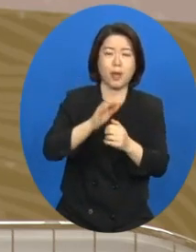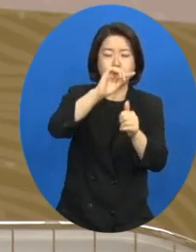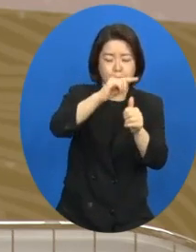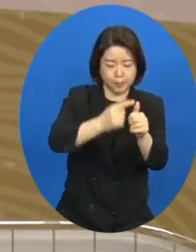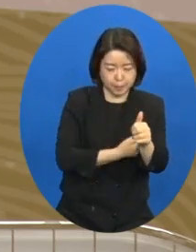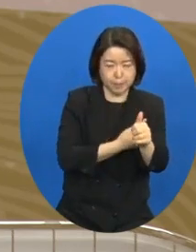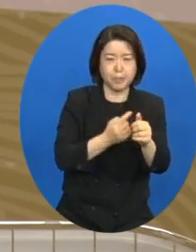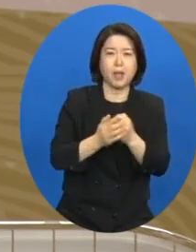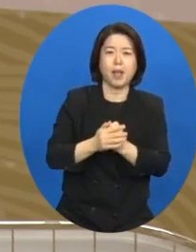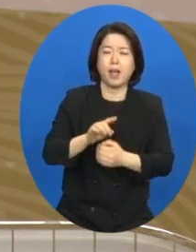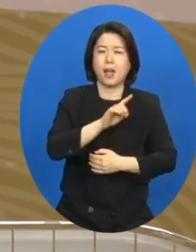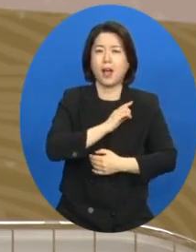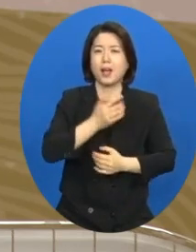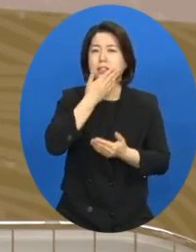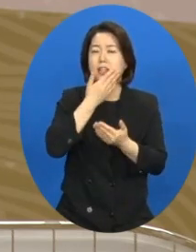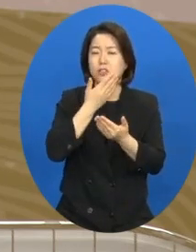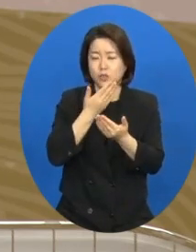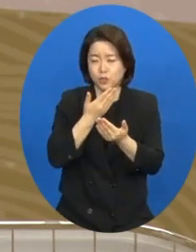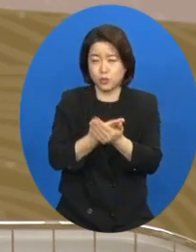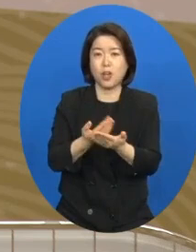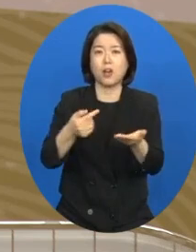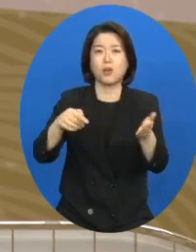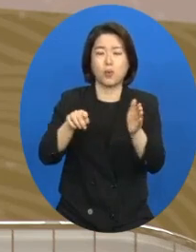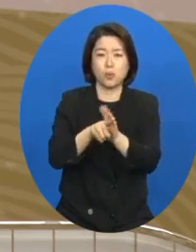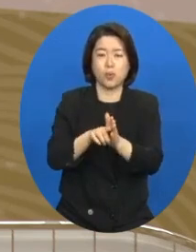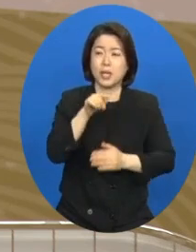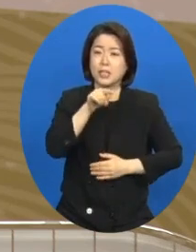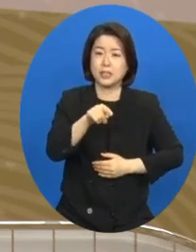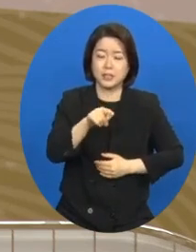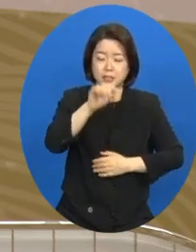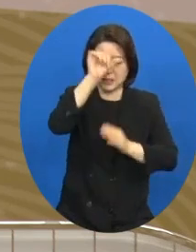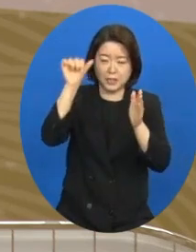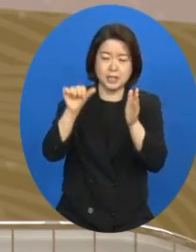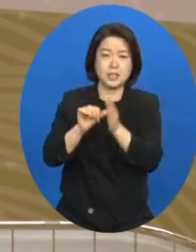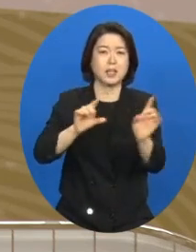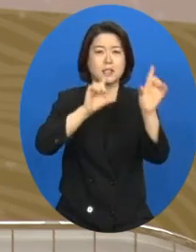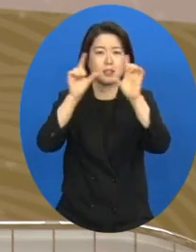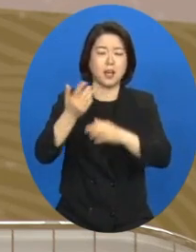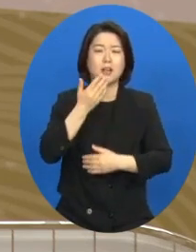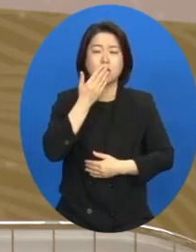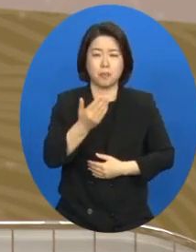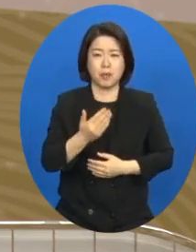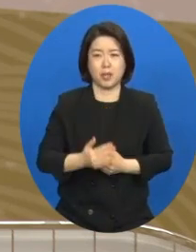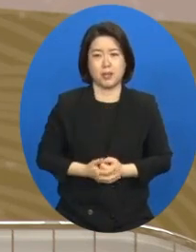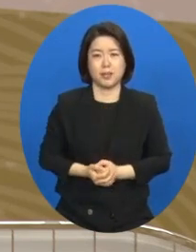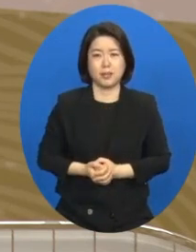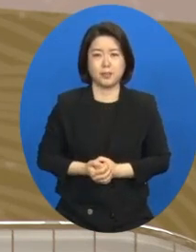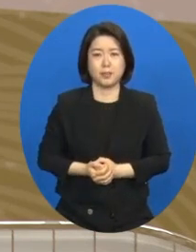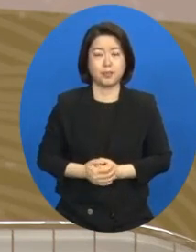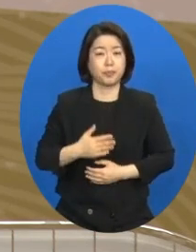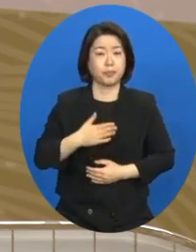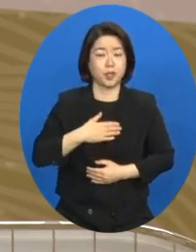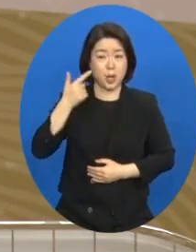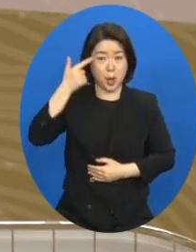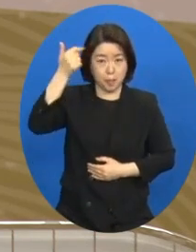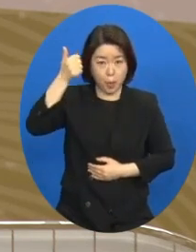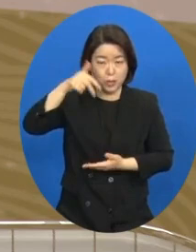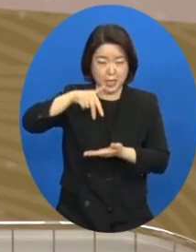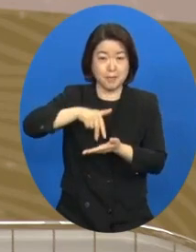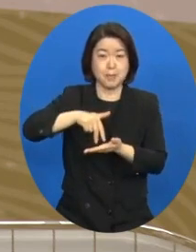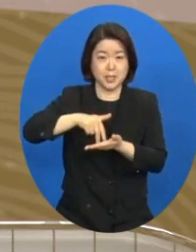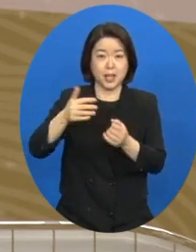가장 중요한 것을 위해서 그 인생을 살게 되는 거예요 저는 목사 이기 때문에